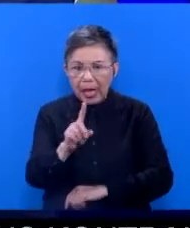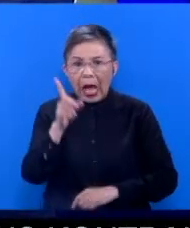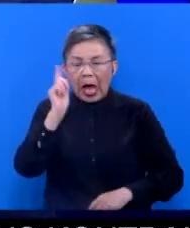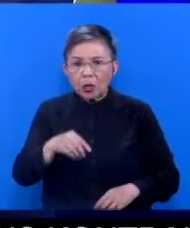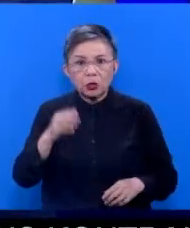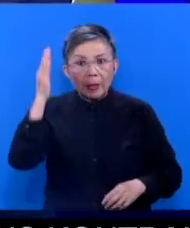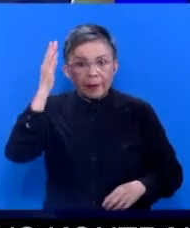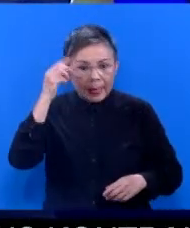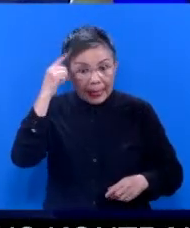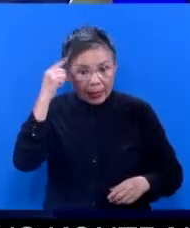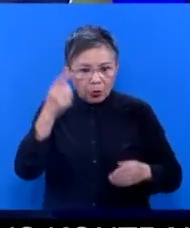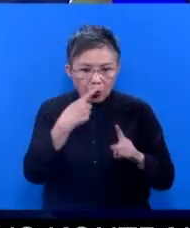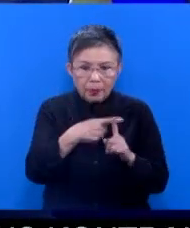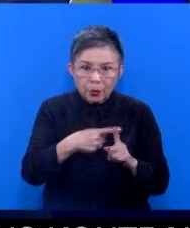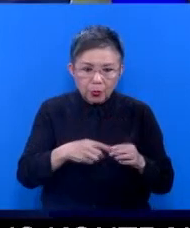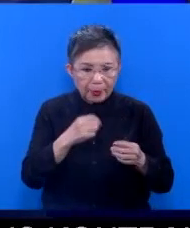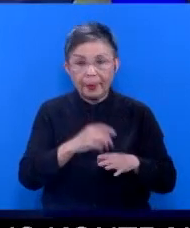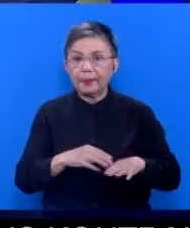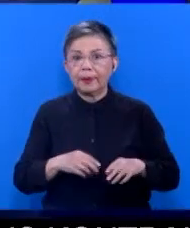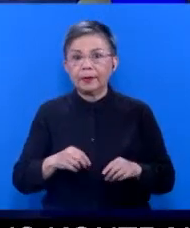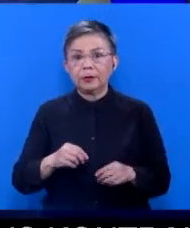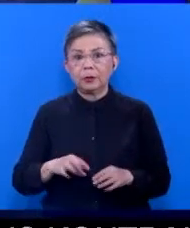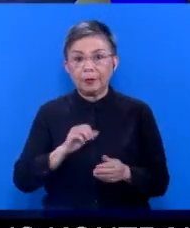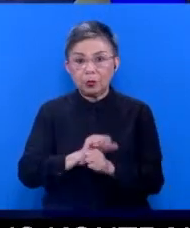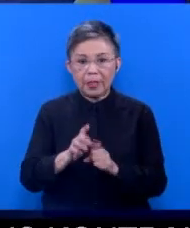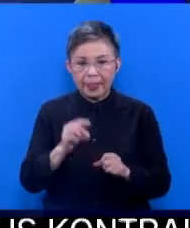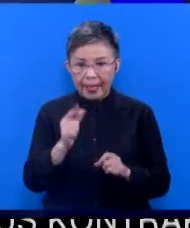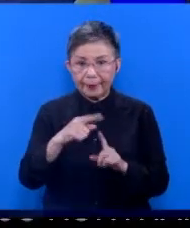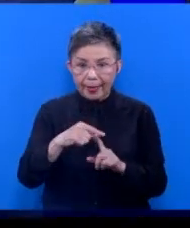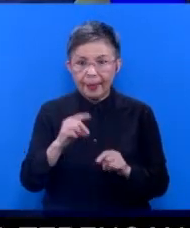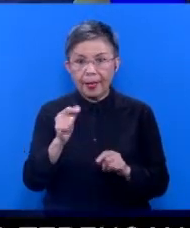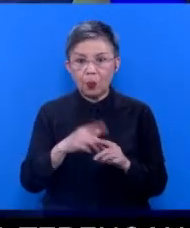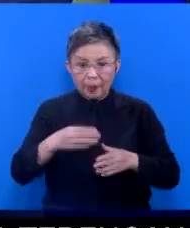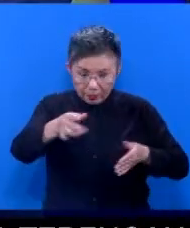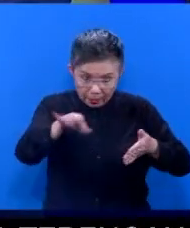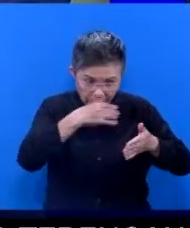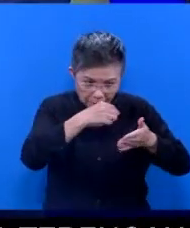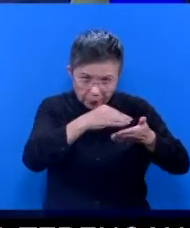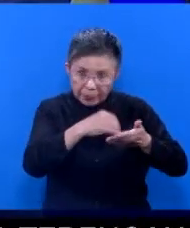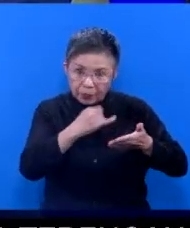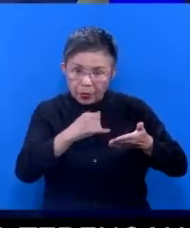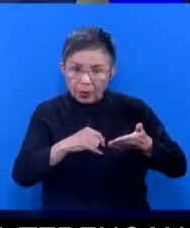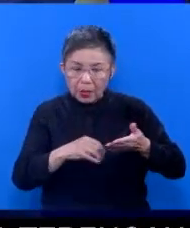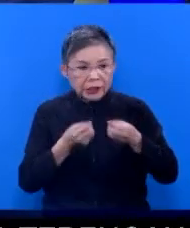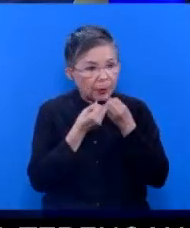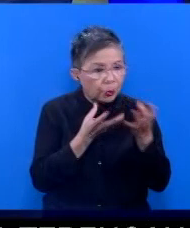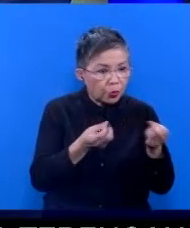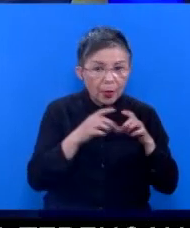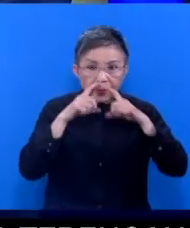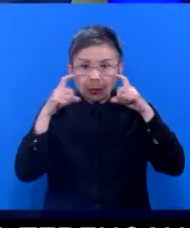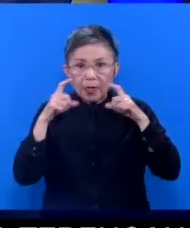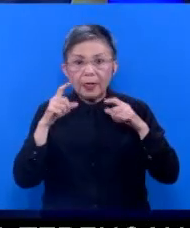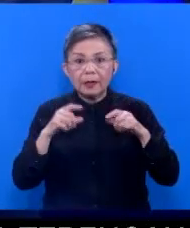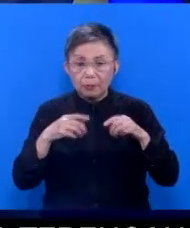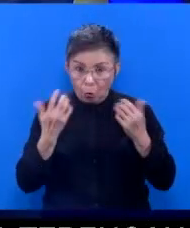mengetahui sebaran kasus hingga ke tingkat RT RW presiden juga memerintahkan kepala daerah tidak hanya mengimbau penggunaan masker